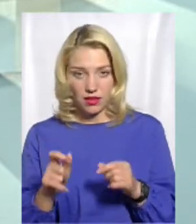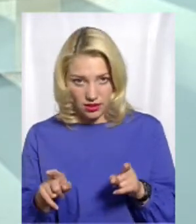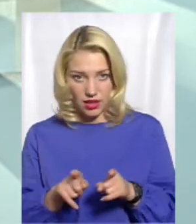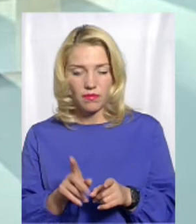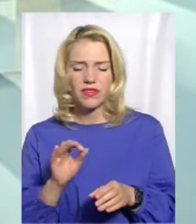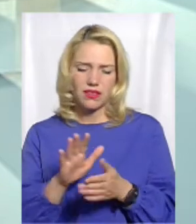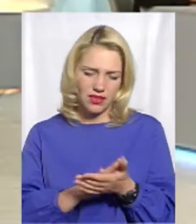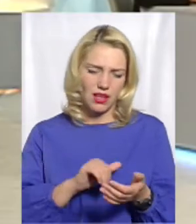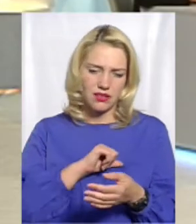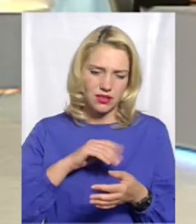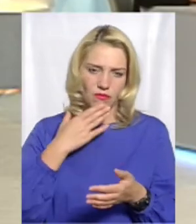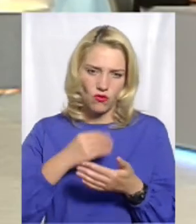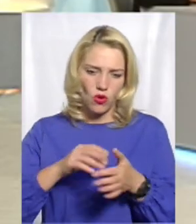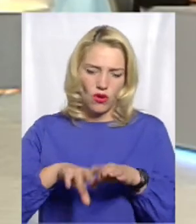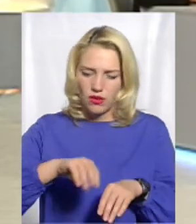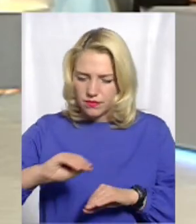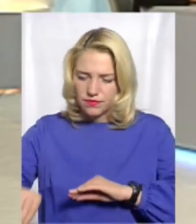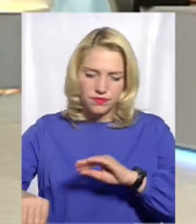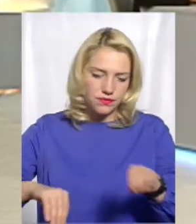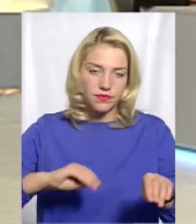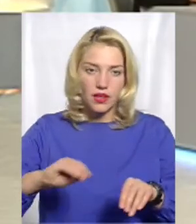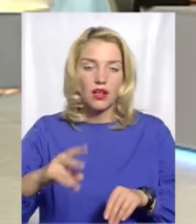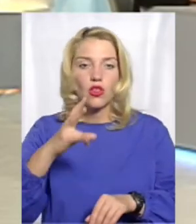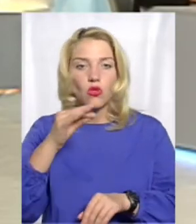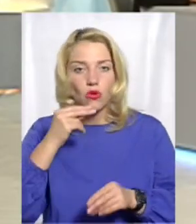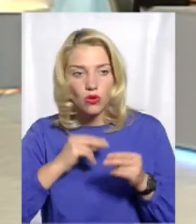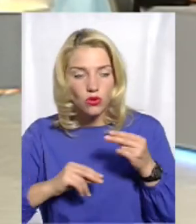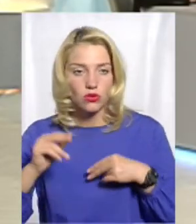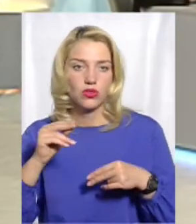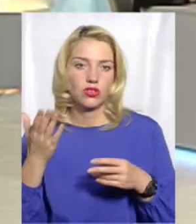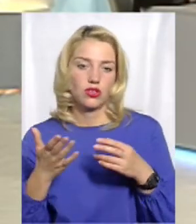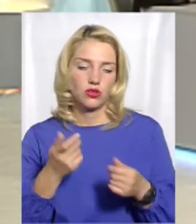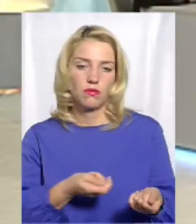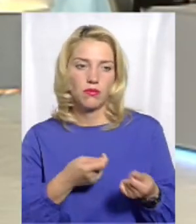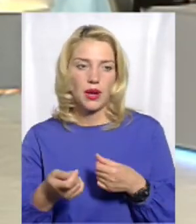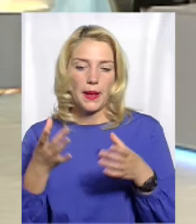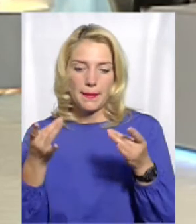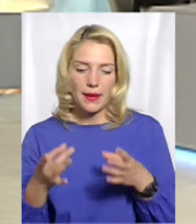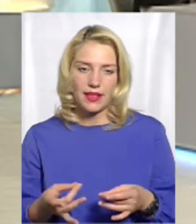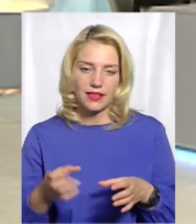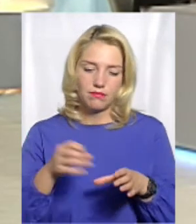далі сортуємо їх так, як треба, все це робимо. Але краще, якщо ви все рівно нам приносять і пакети